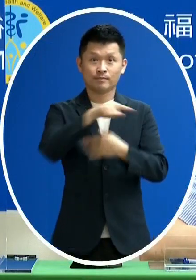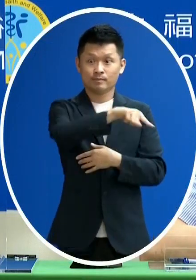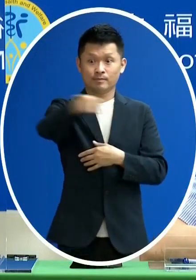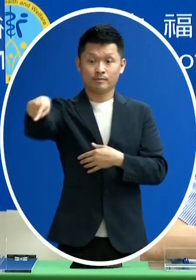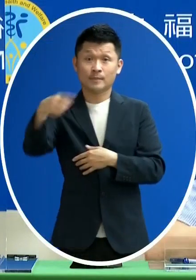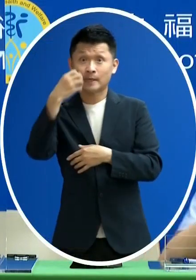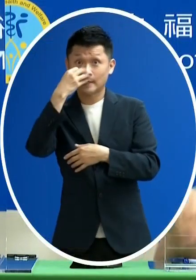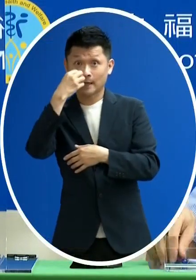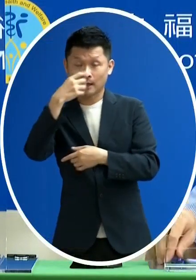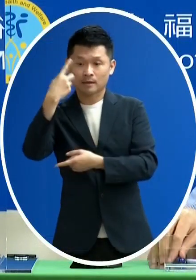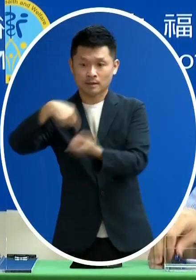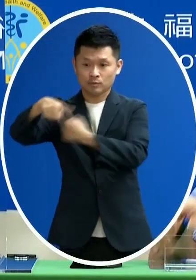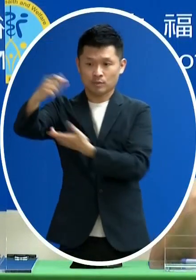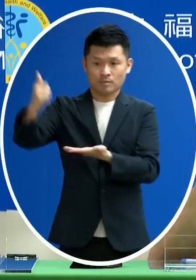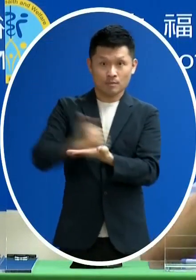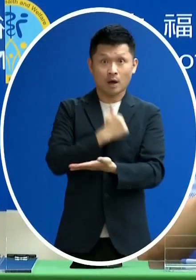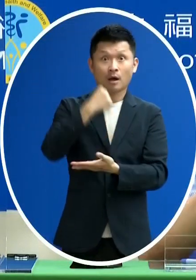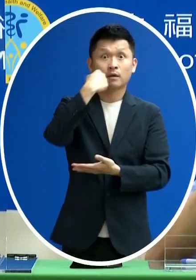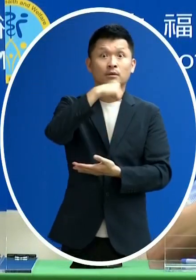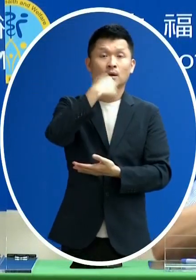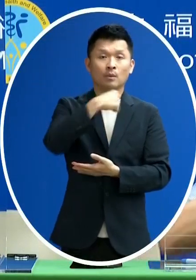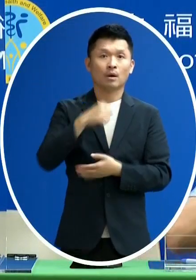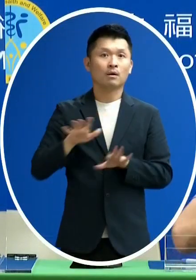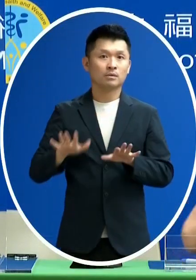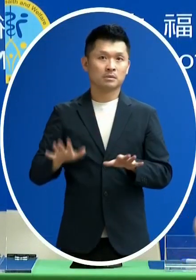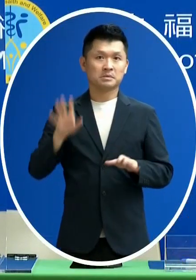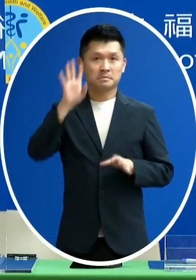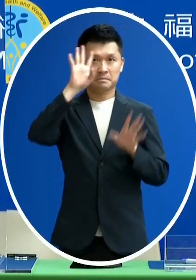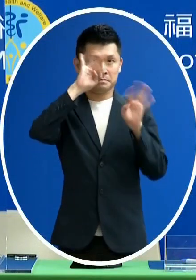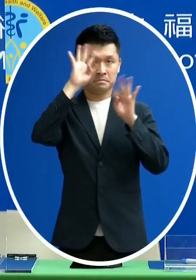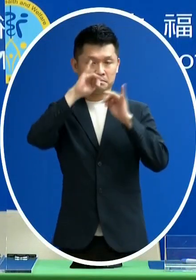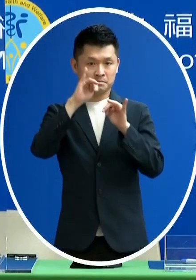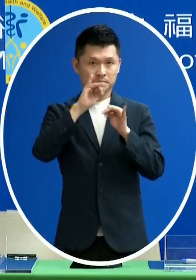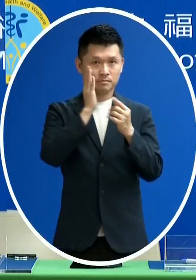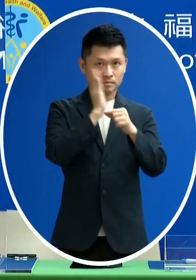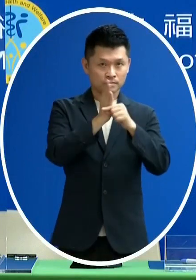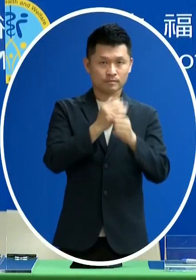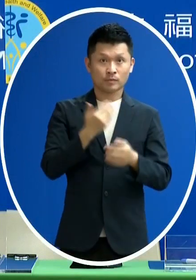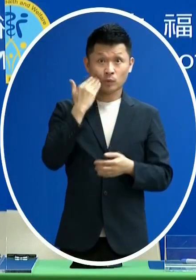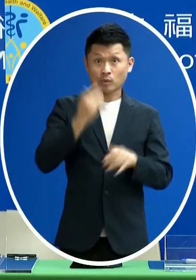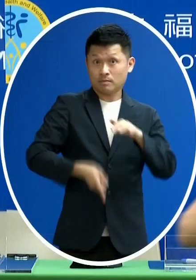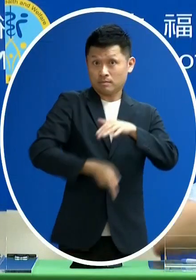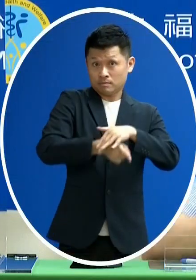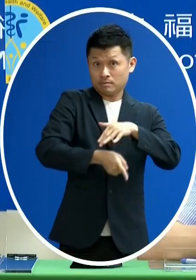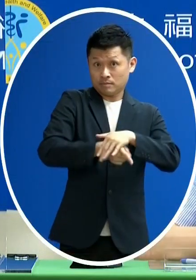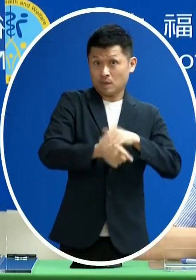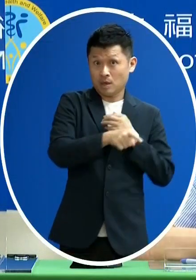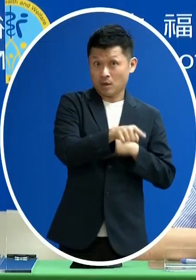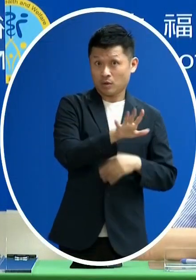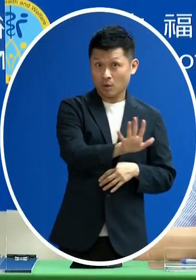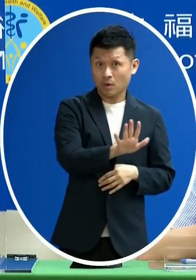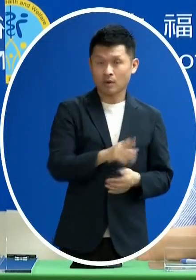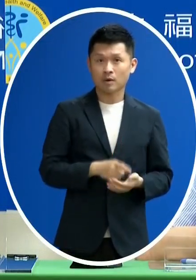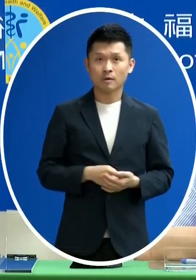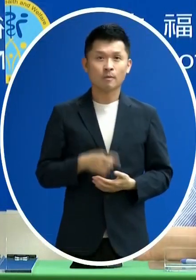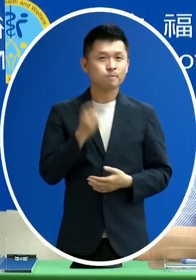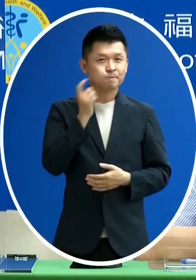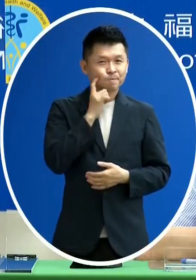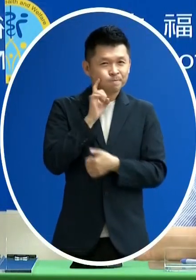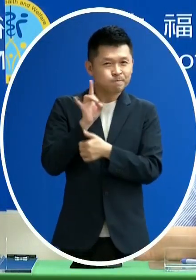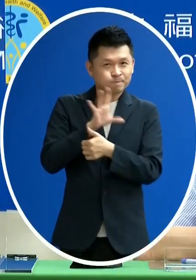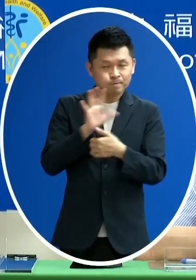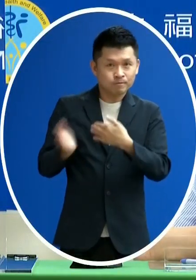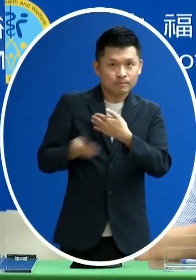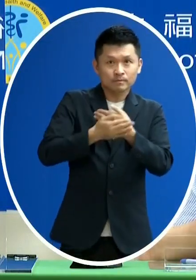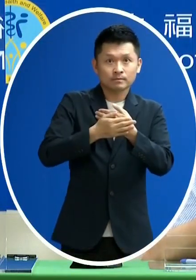来，这些检调已经在执行，已经在进行相关的一个调查。对于不法的行为，像这种冒用仿冒